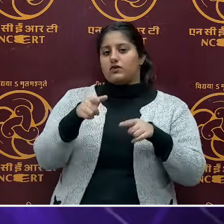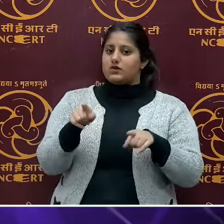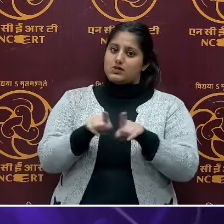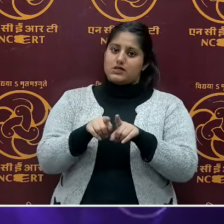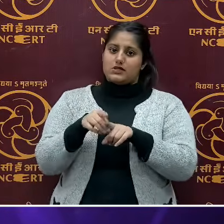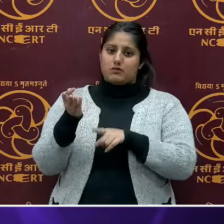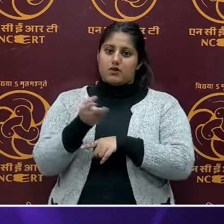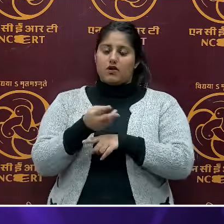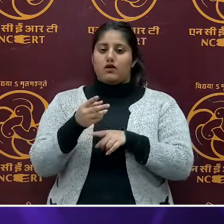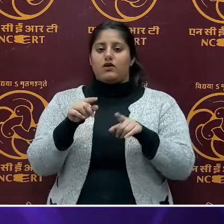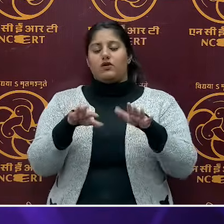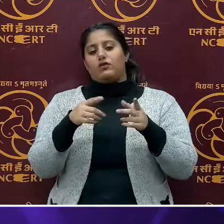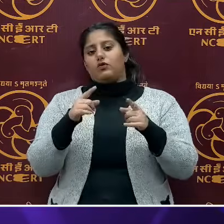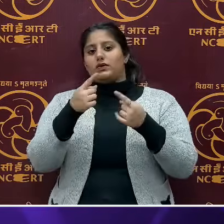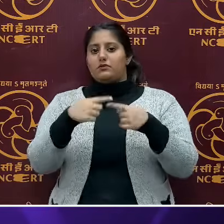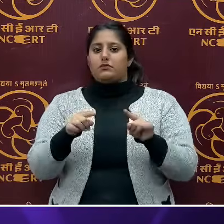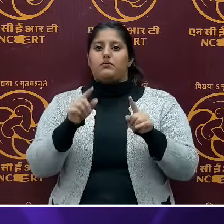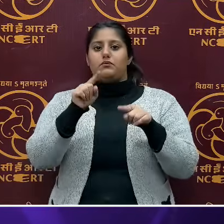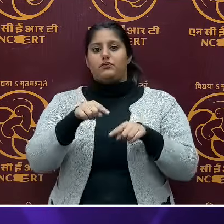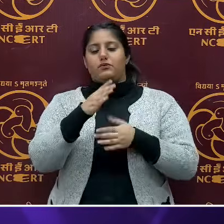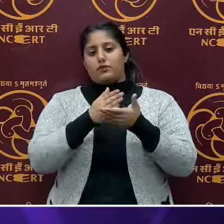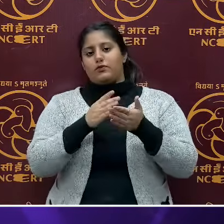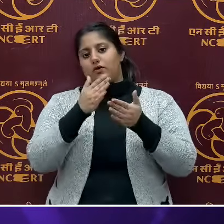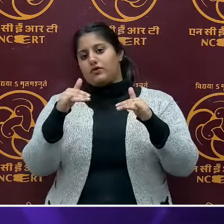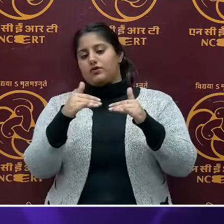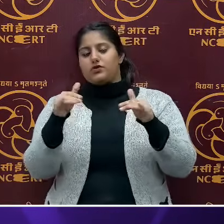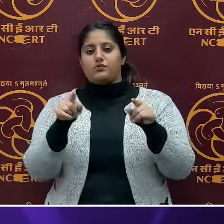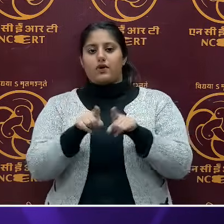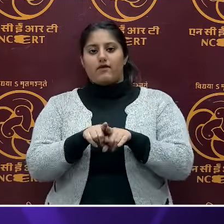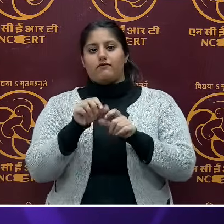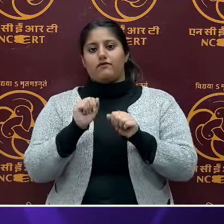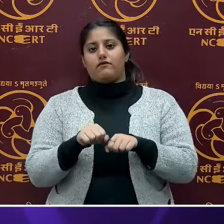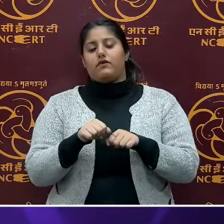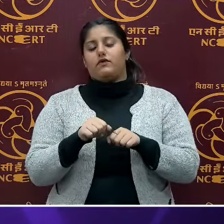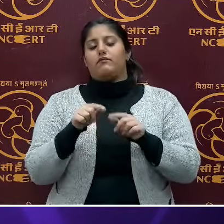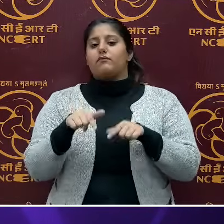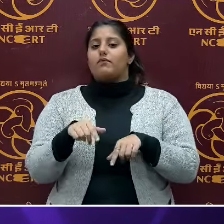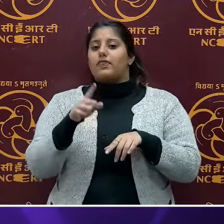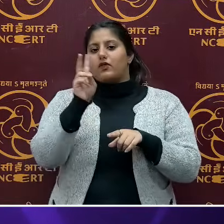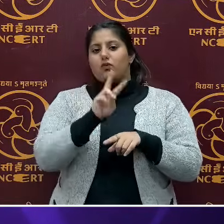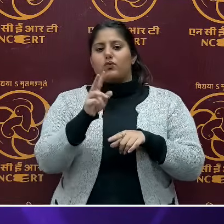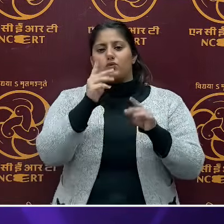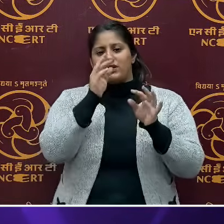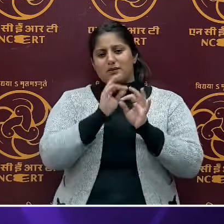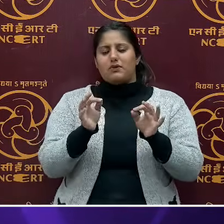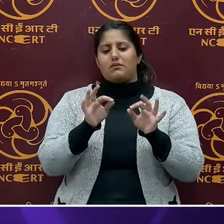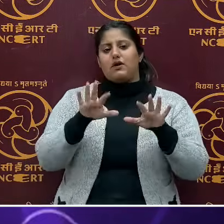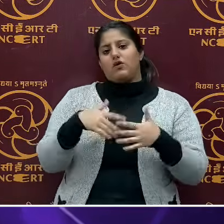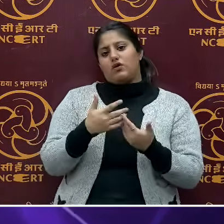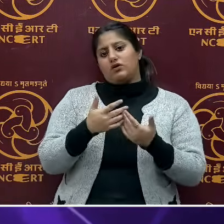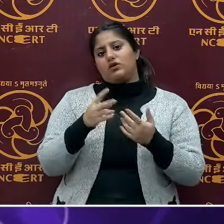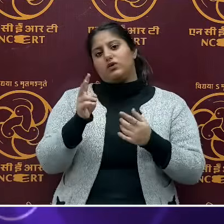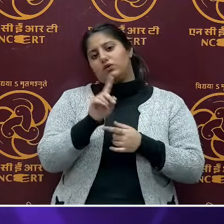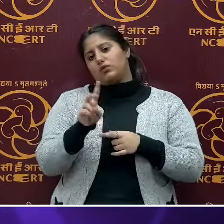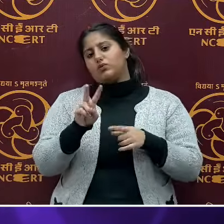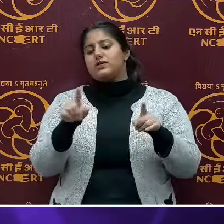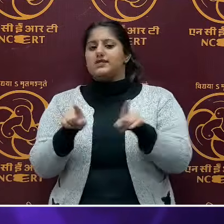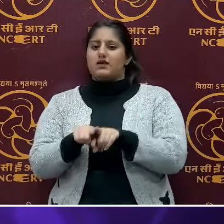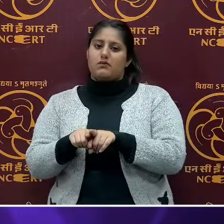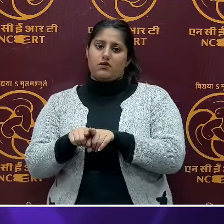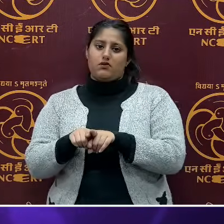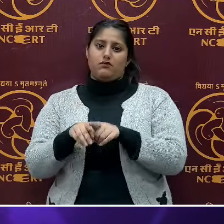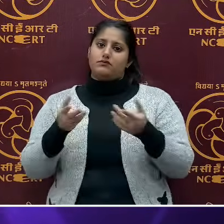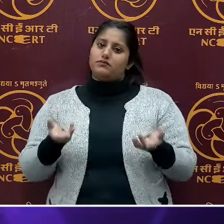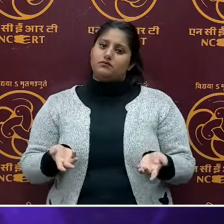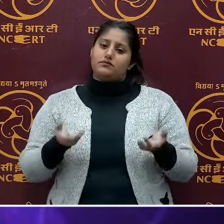3/4. So, both are in proportion because both ratios are in its simplest form and they are same. वो same